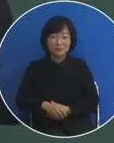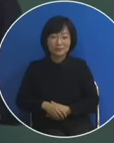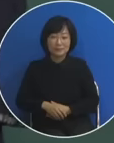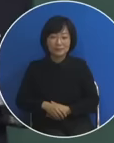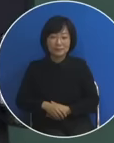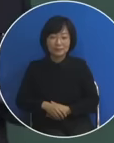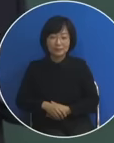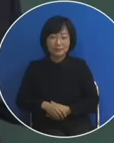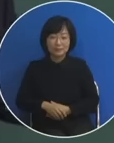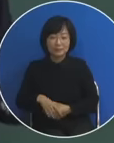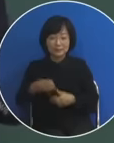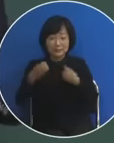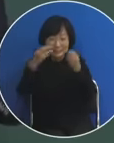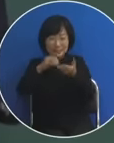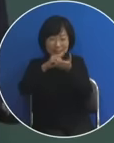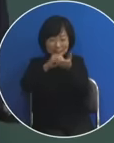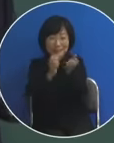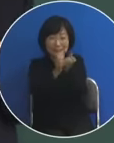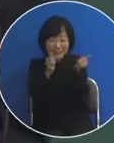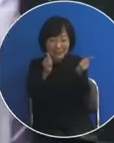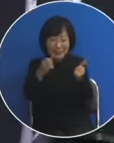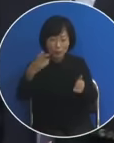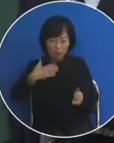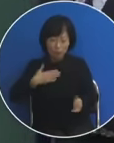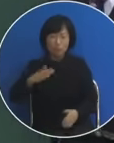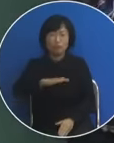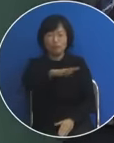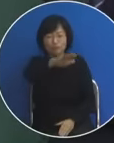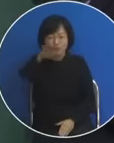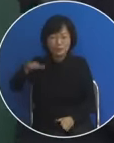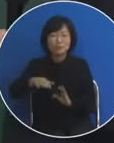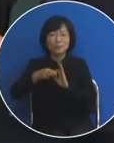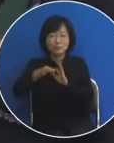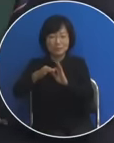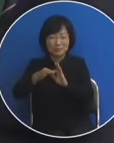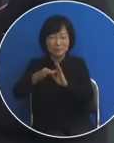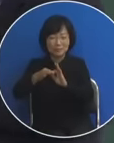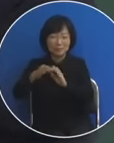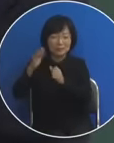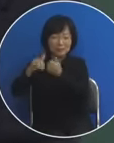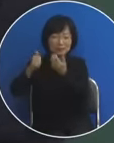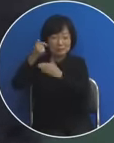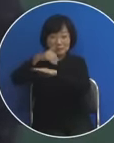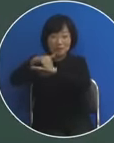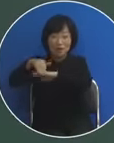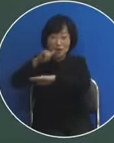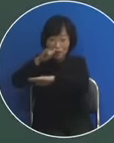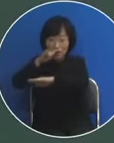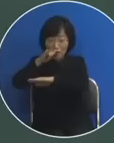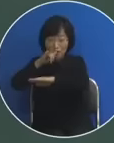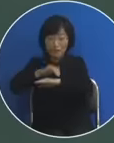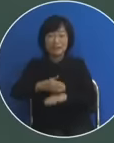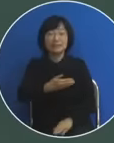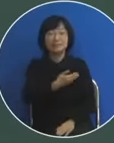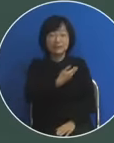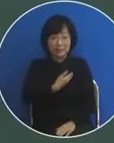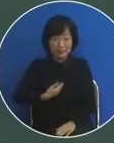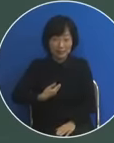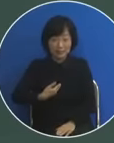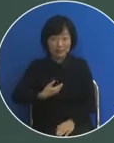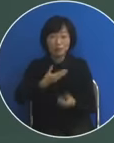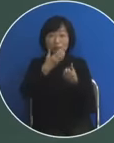여러분을 통해 살릴 제자 있는 겁니다. And on top of that, there are new believers, disciples that God is going to save through you. 그리고 이 부분을